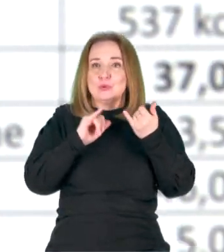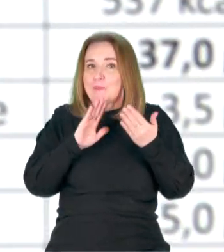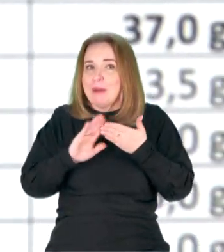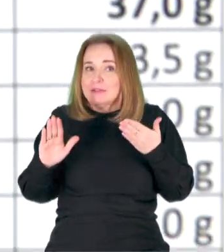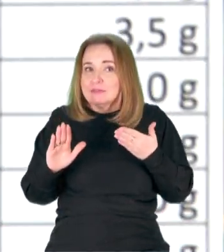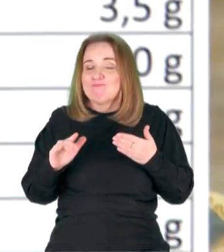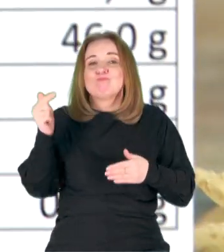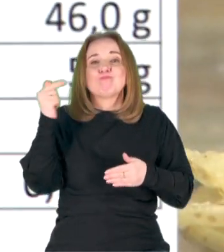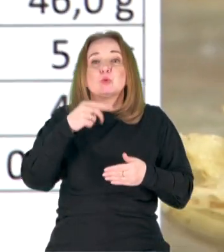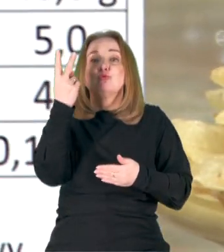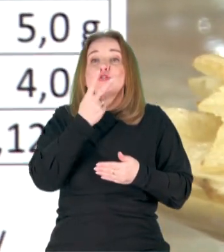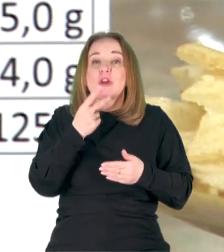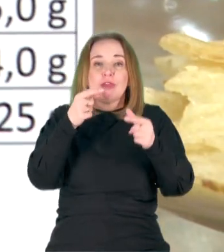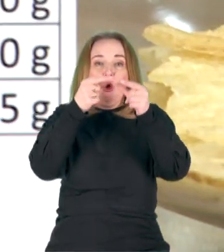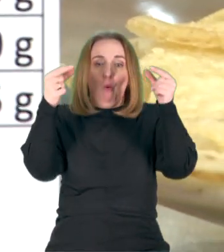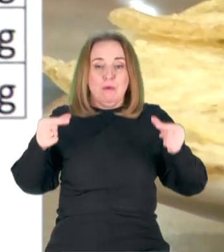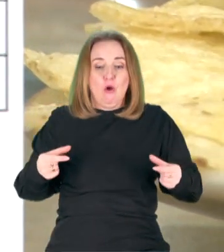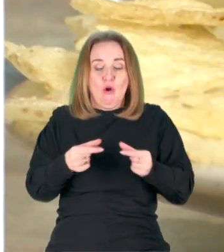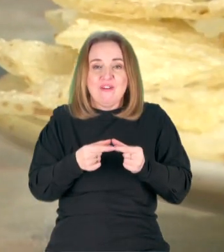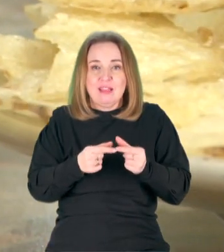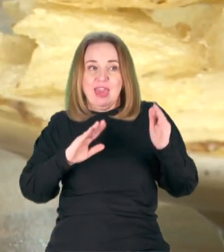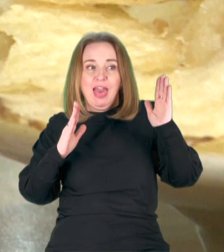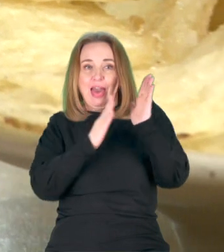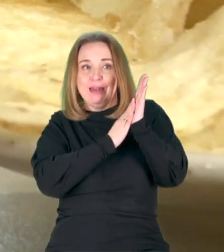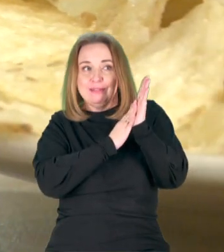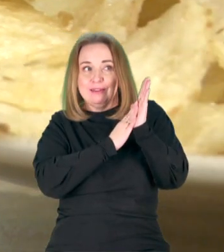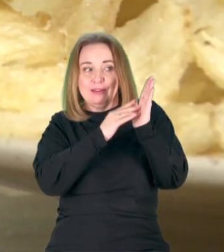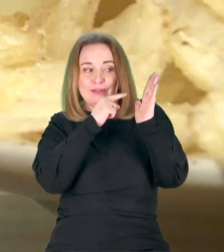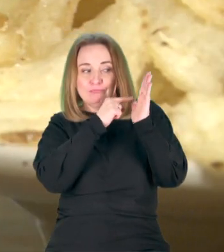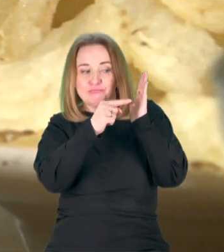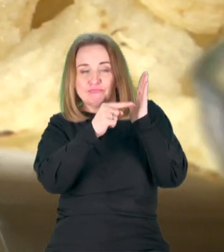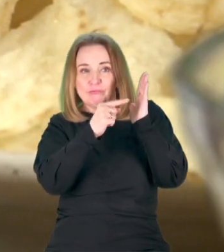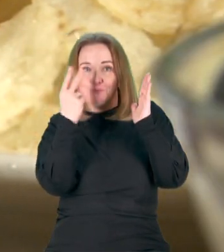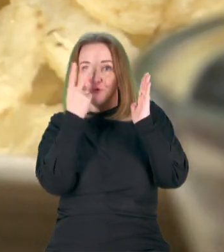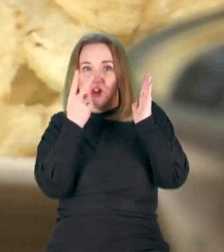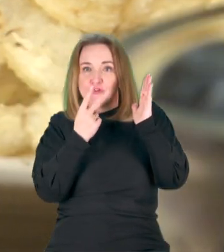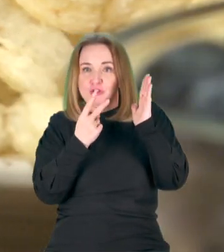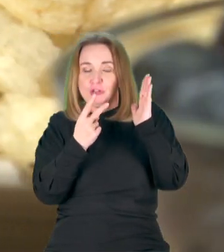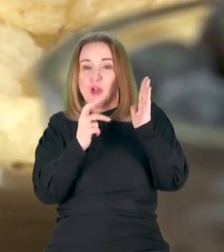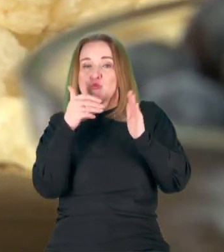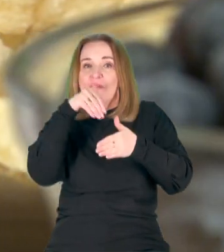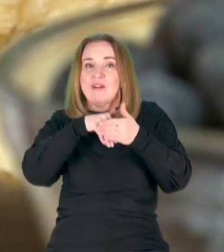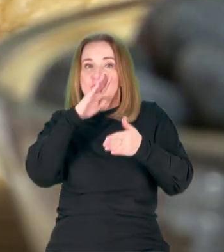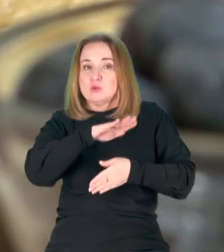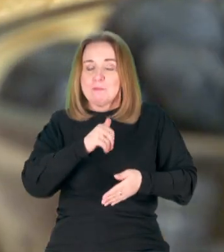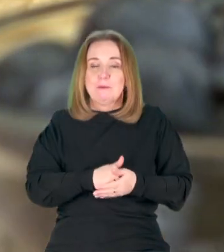tłuszczu, warto spojrzeć na opakowanie żywności, a konkretnie na jej etykietę.